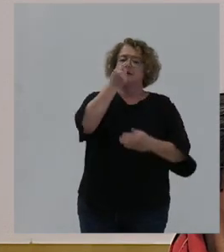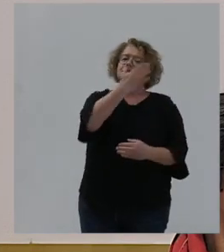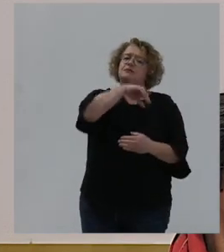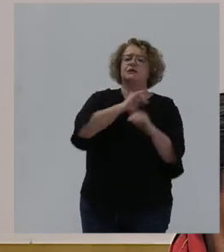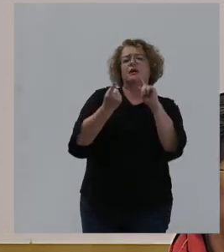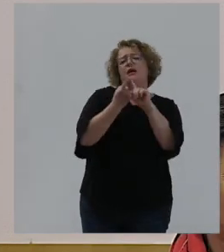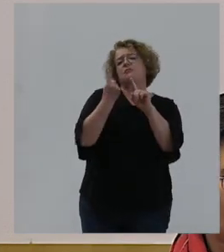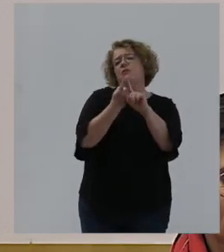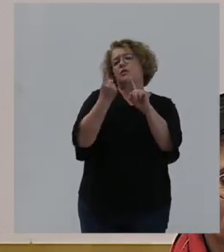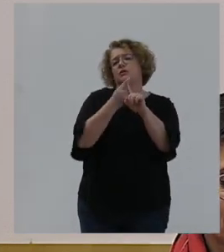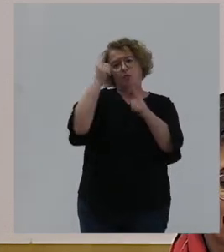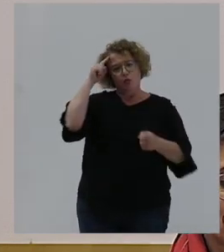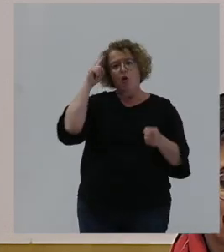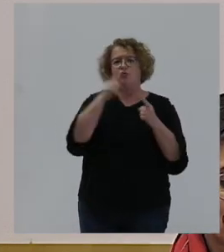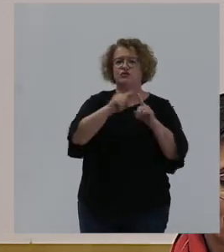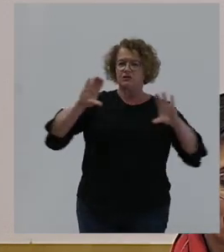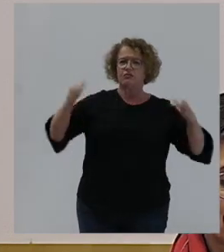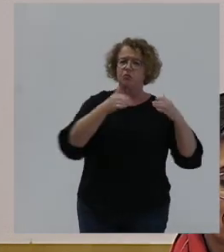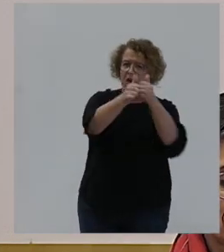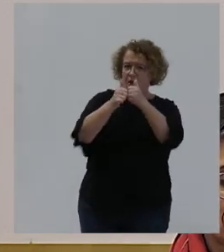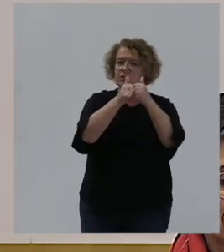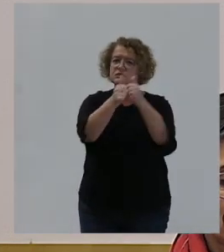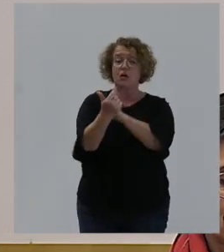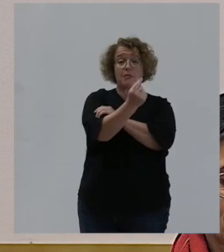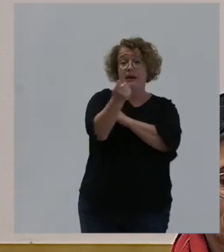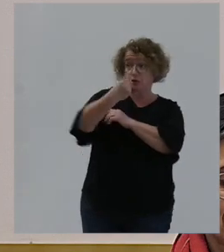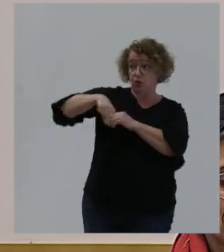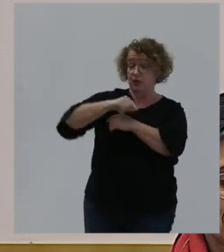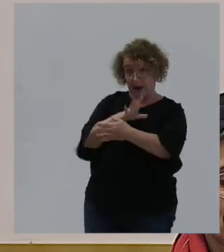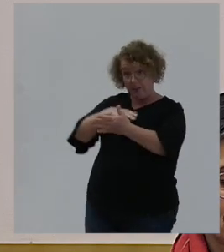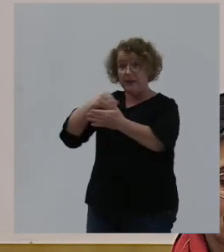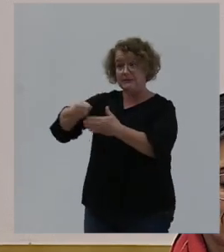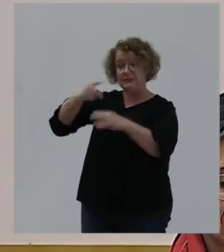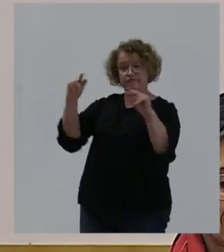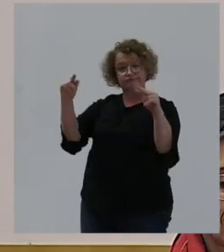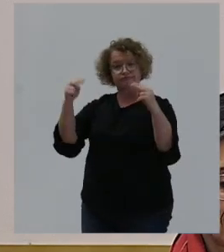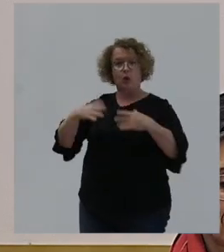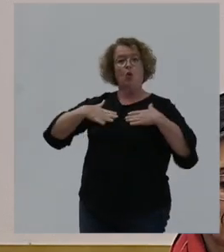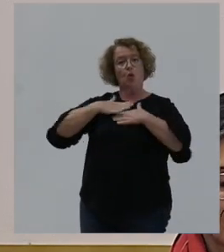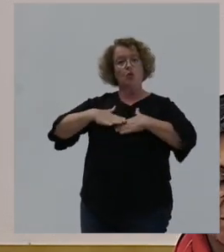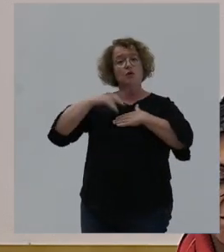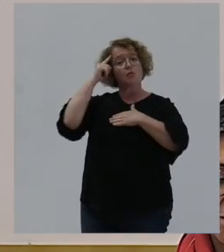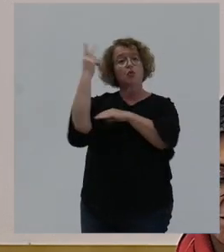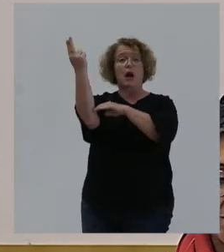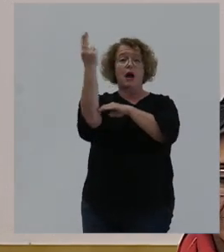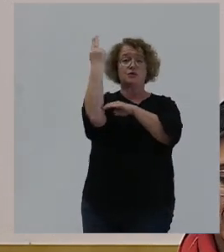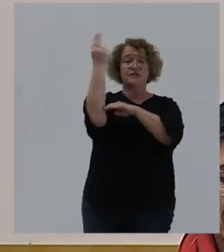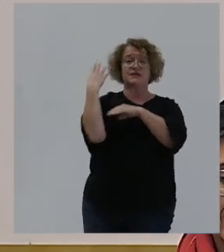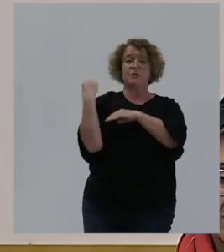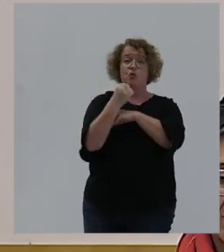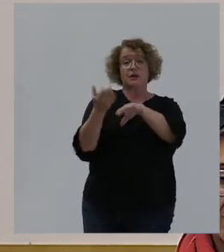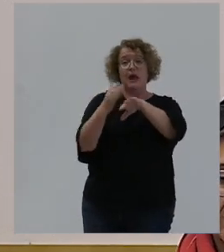de relations constructives. Ces partenaires sont heureux de nous y voir. Ils ne voyaient pas Bordeaux-Montaigne auparavant.